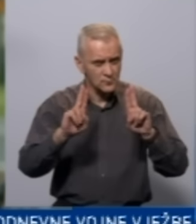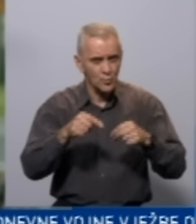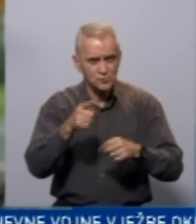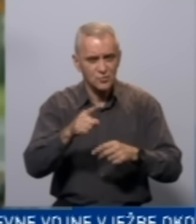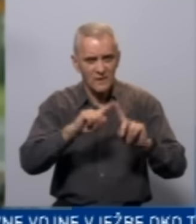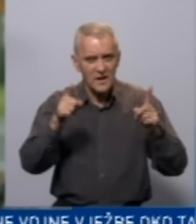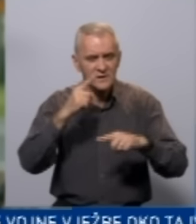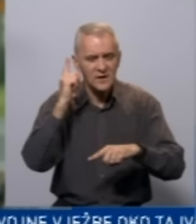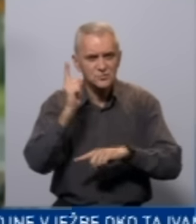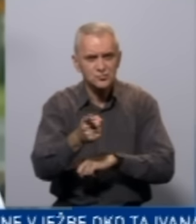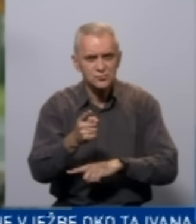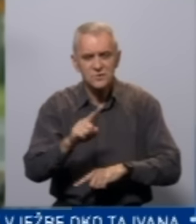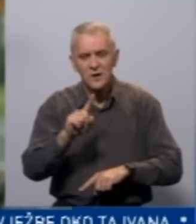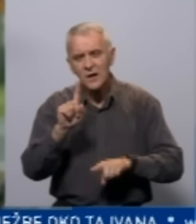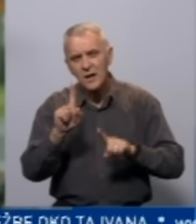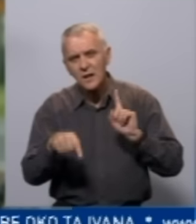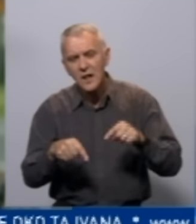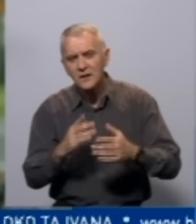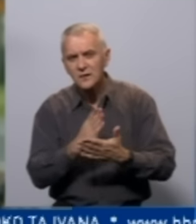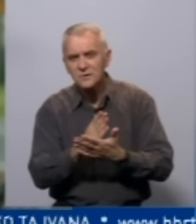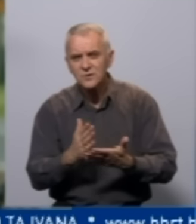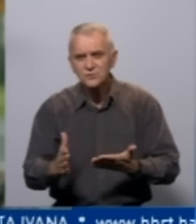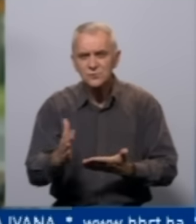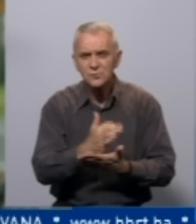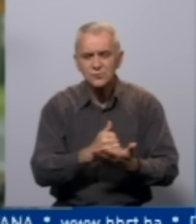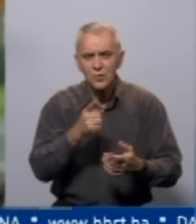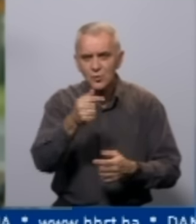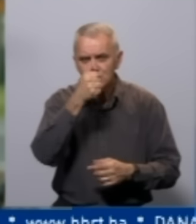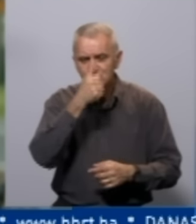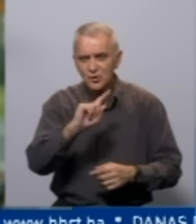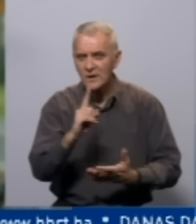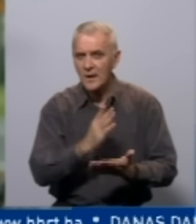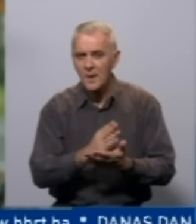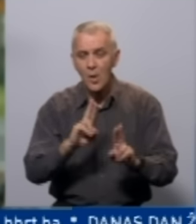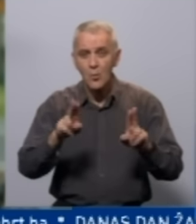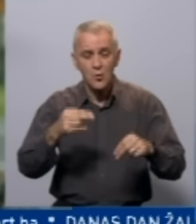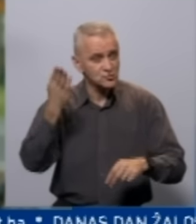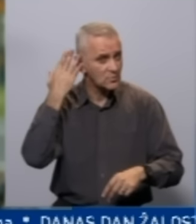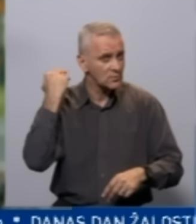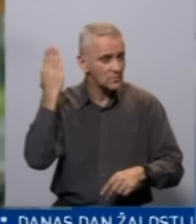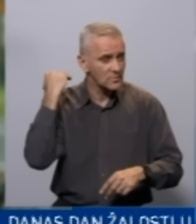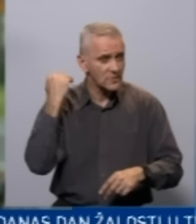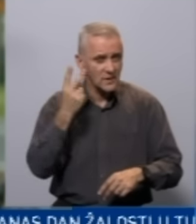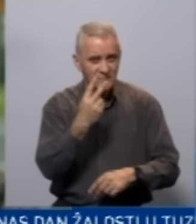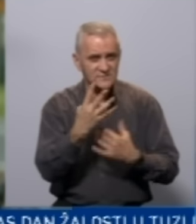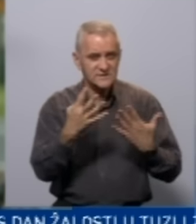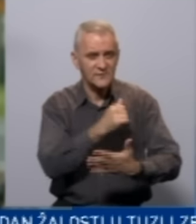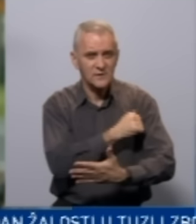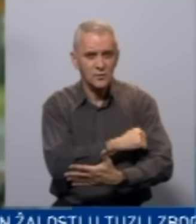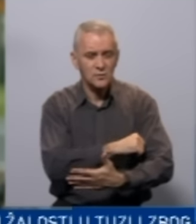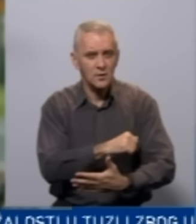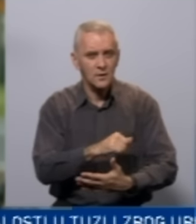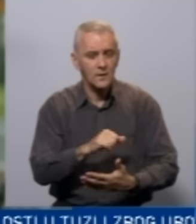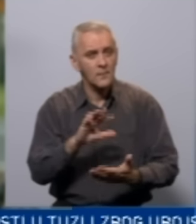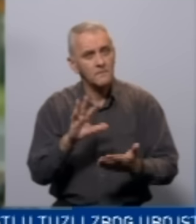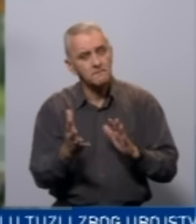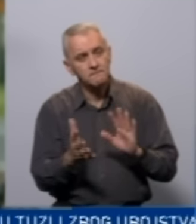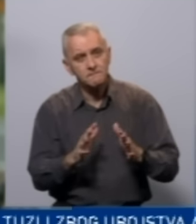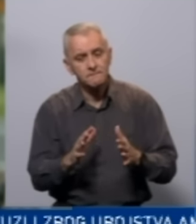na neki način doprinijeti tome da ono što nije bilo moguće proteklih 29 godina ipak se možda evo